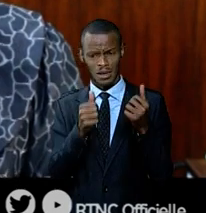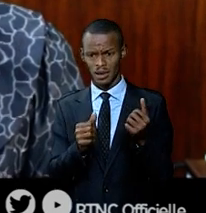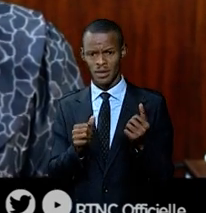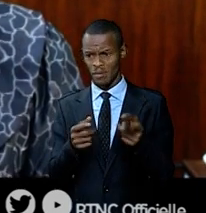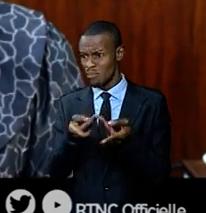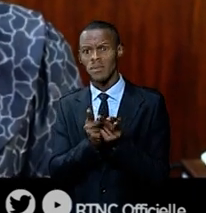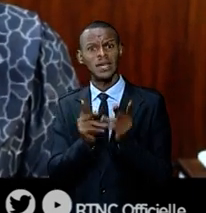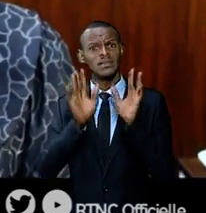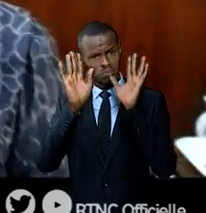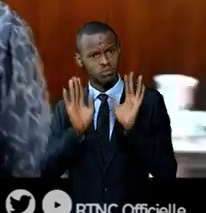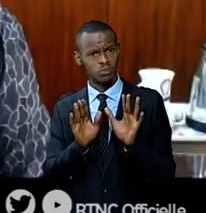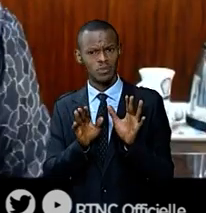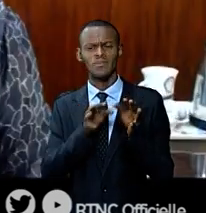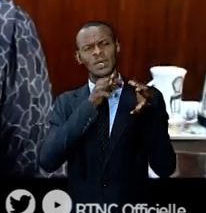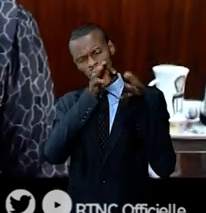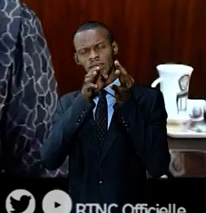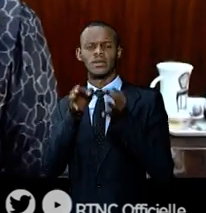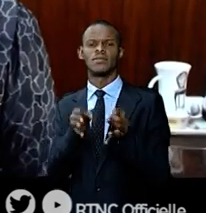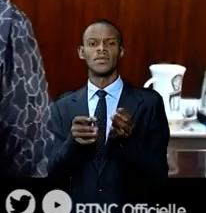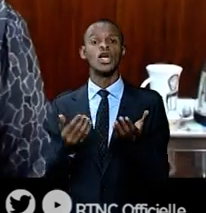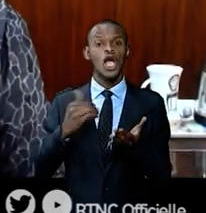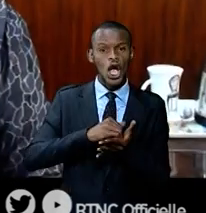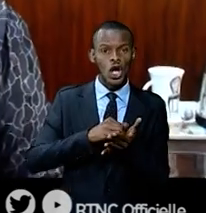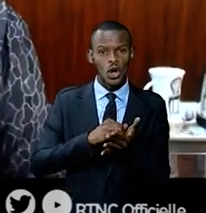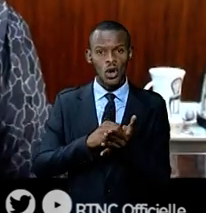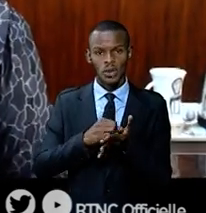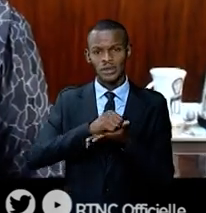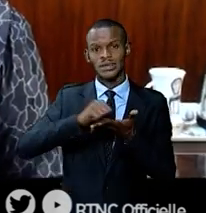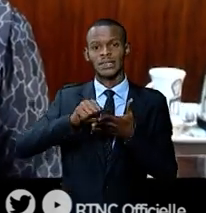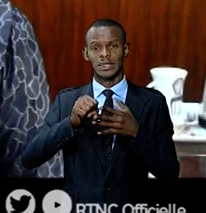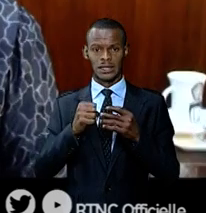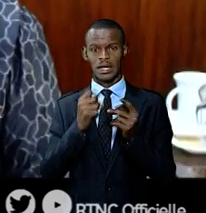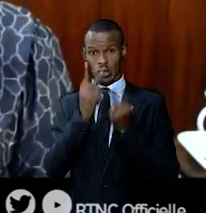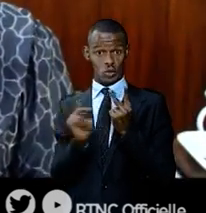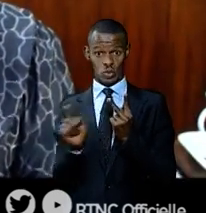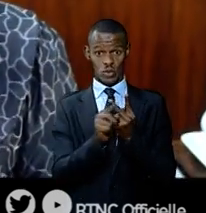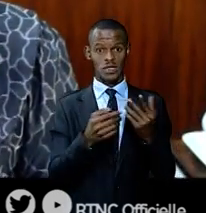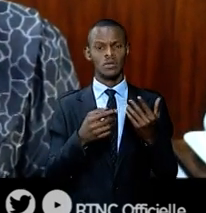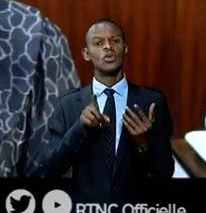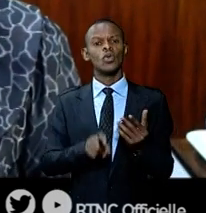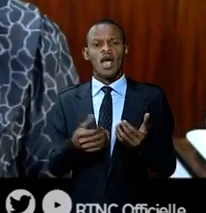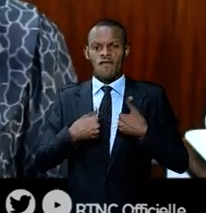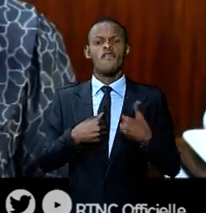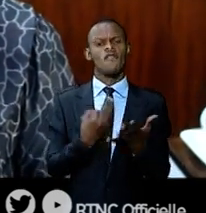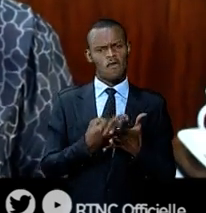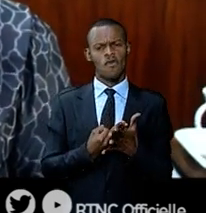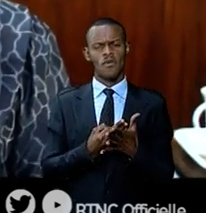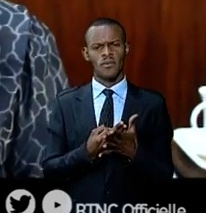fonds. Oui, aujourd'hui nous avons une loi promulguée en